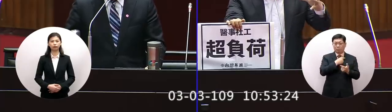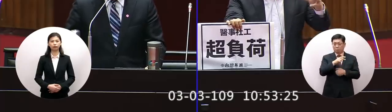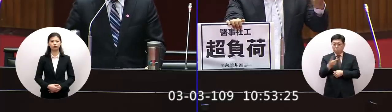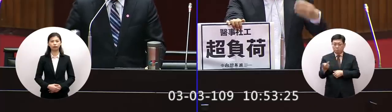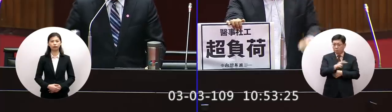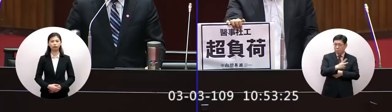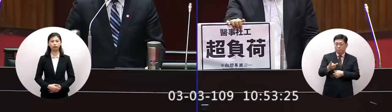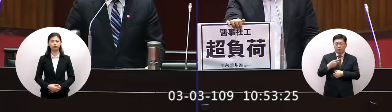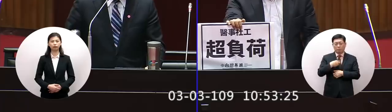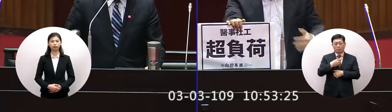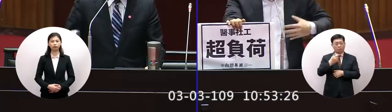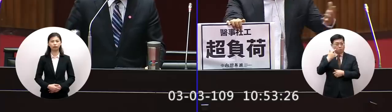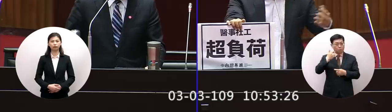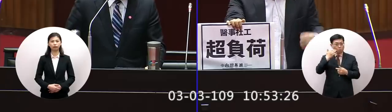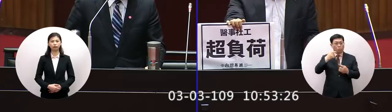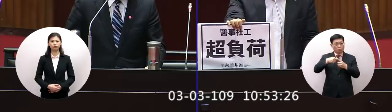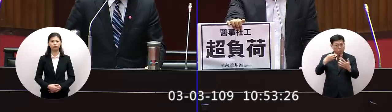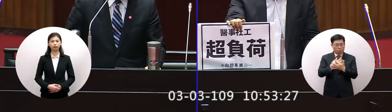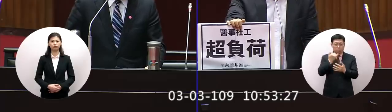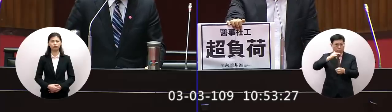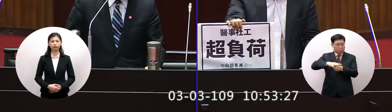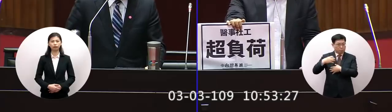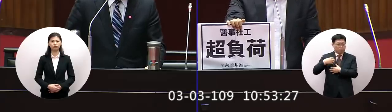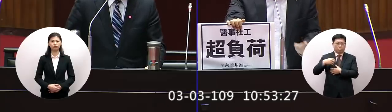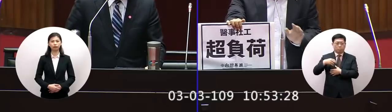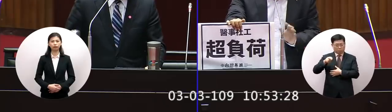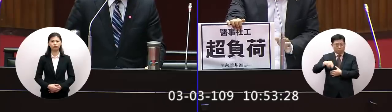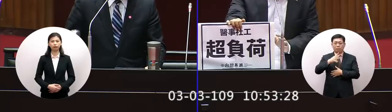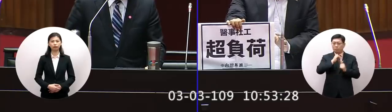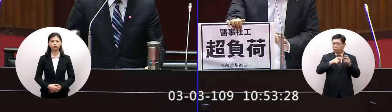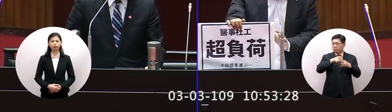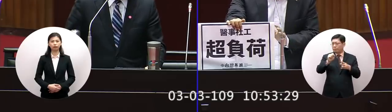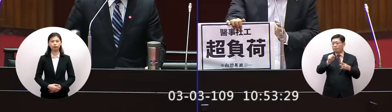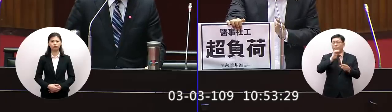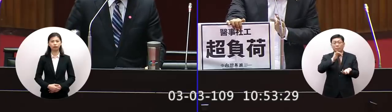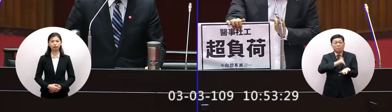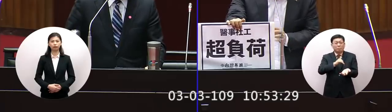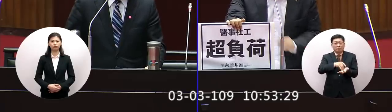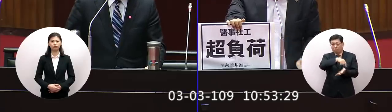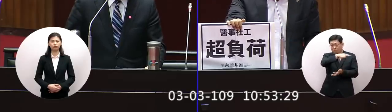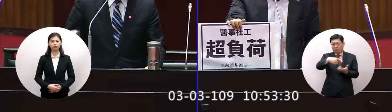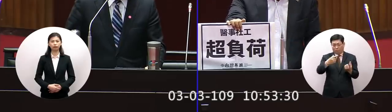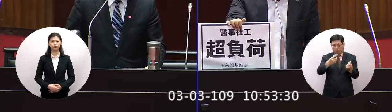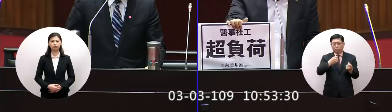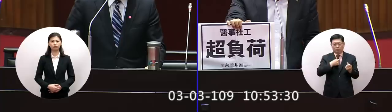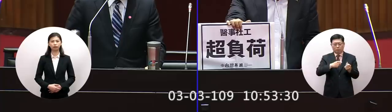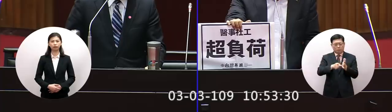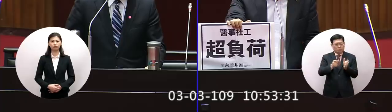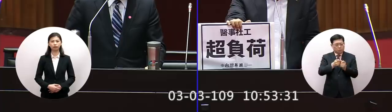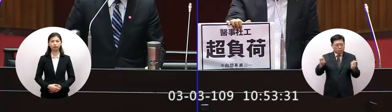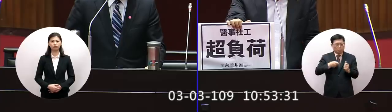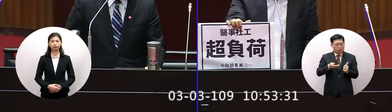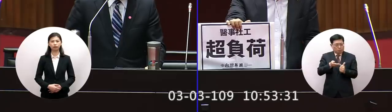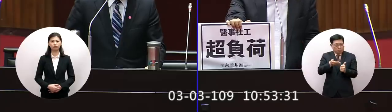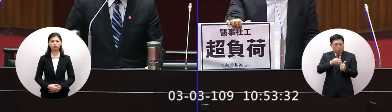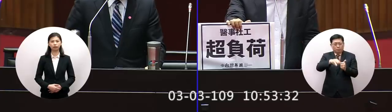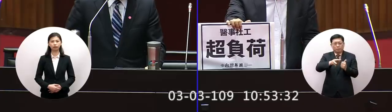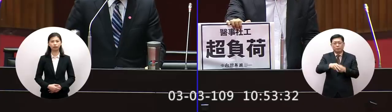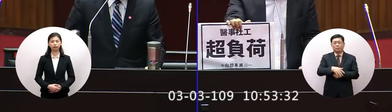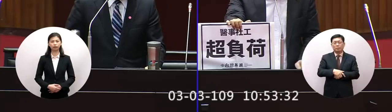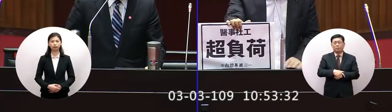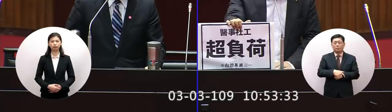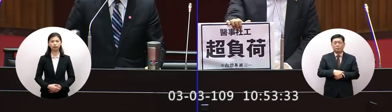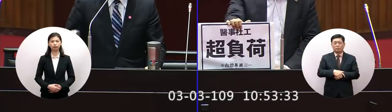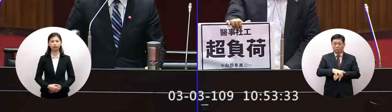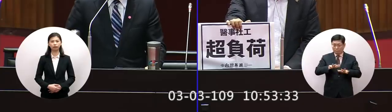这个吼，咱人人无够，会当随补一个阿兵哥起来。因为医术人员拢需要非常长的时间的专业的训练，